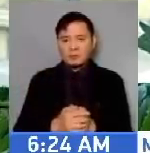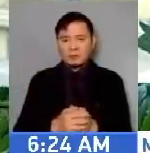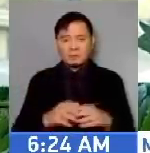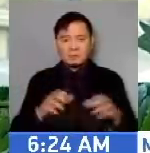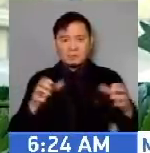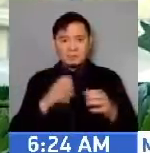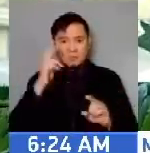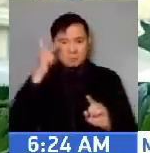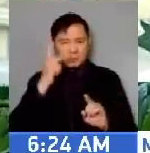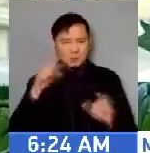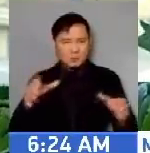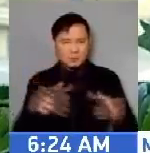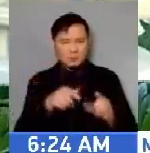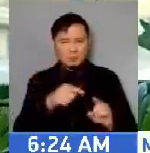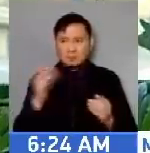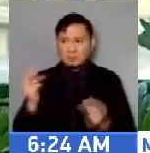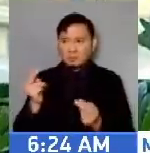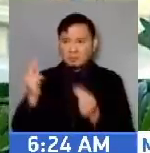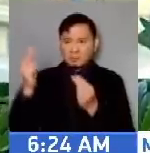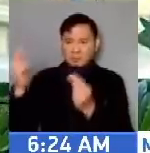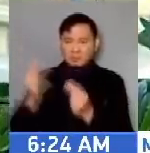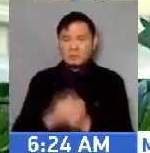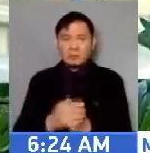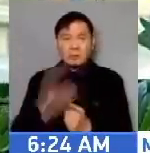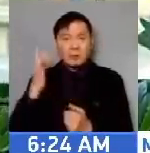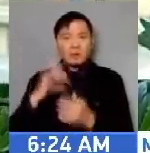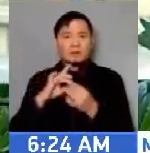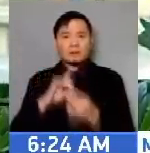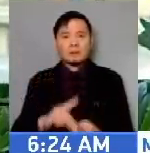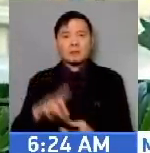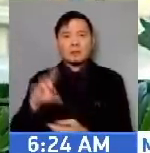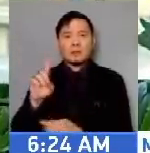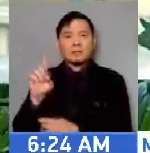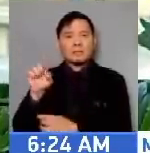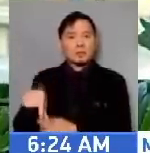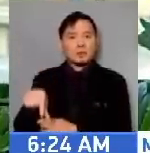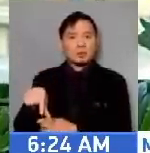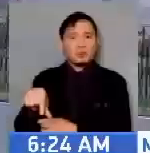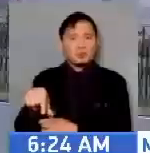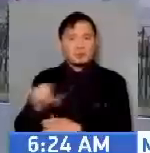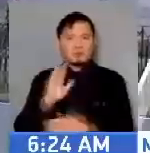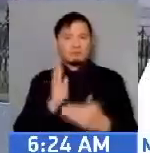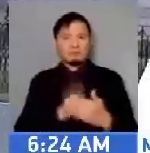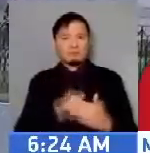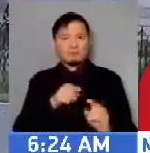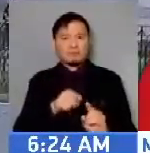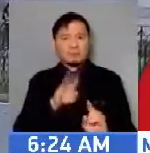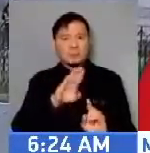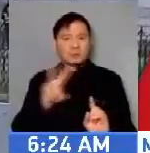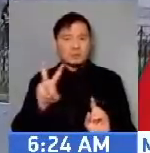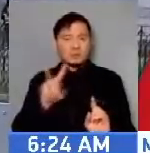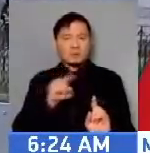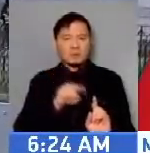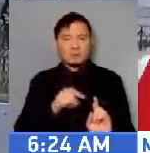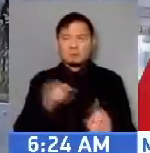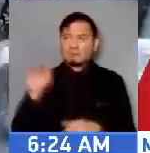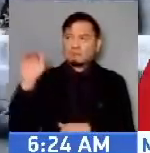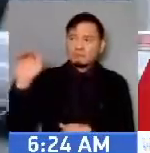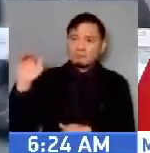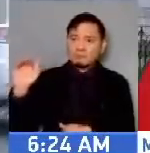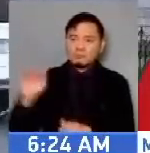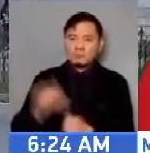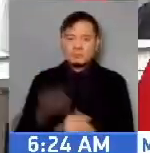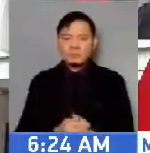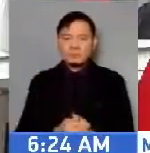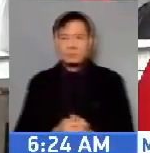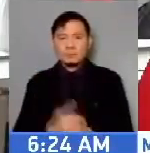inihain nilang disqualification case laban kay dating Senador Bongbong Marcos. Hiling ng mga petitioner, isang tabi ang desisyon dahil